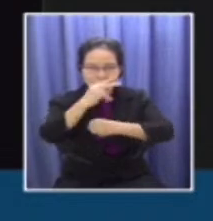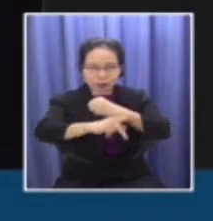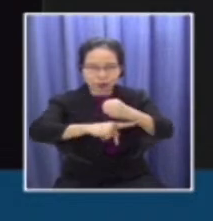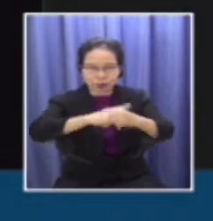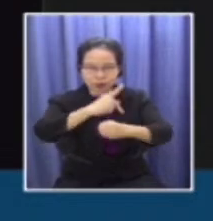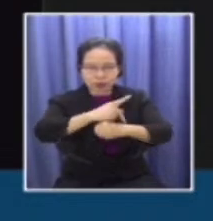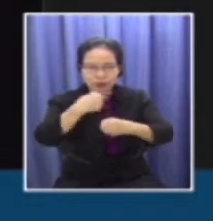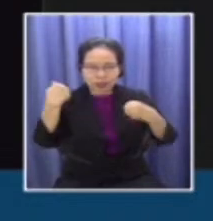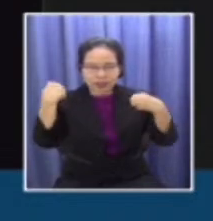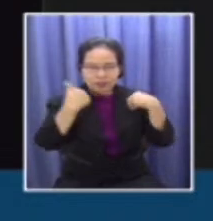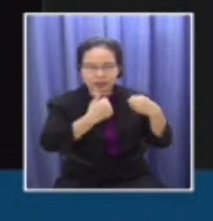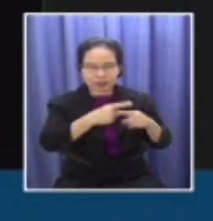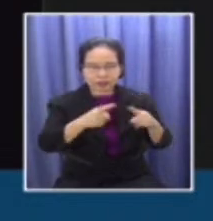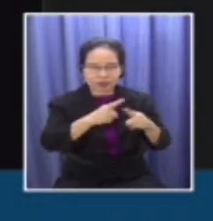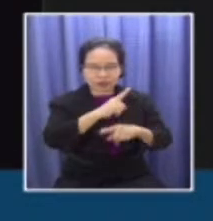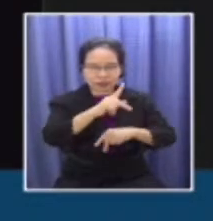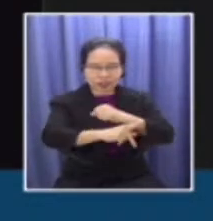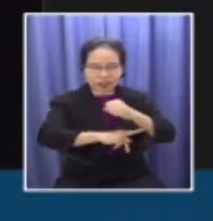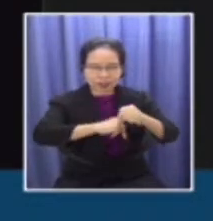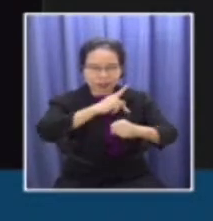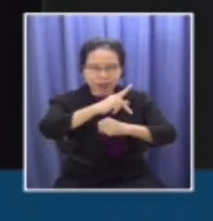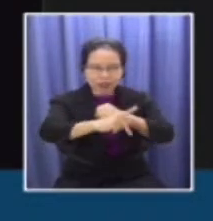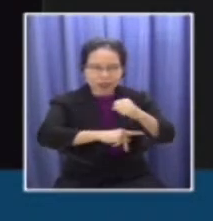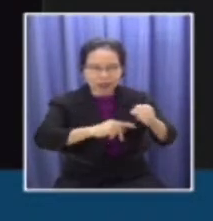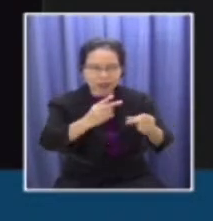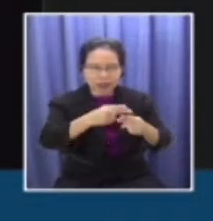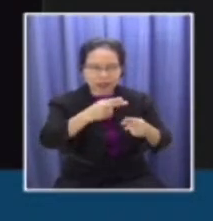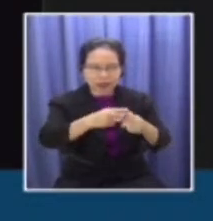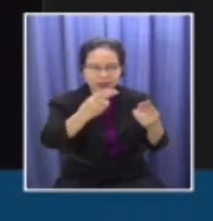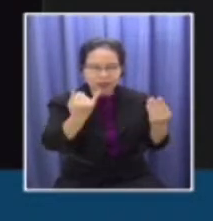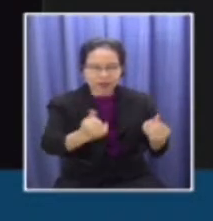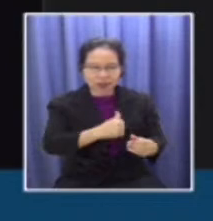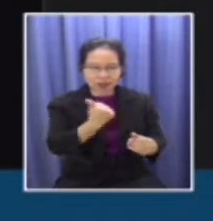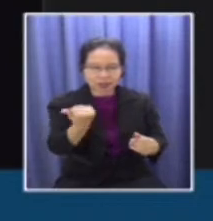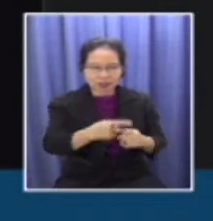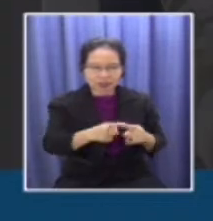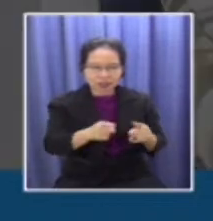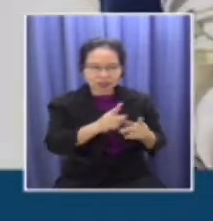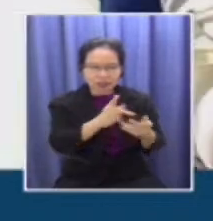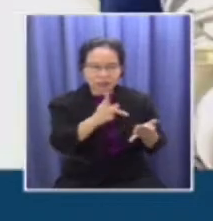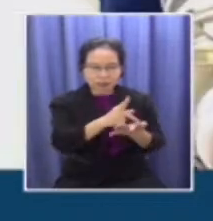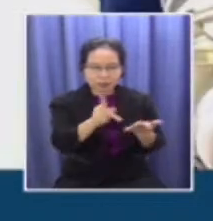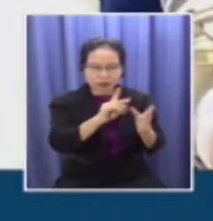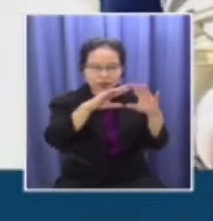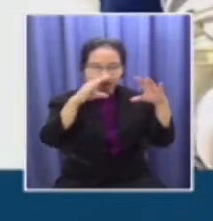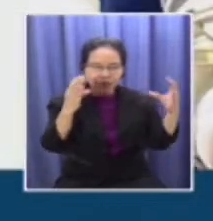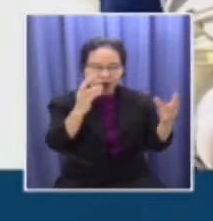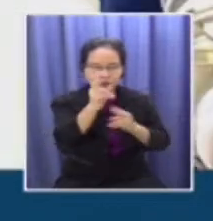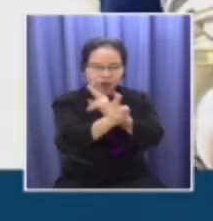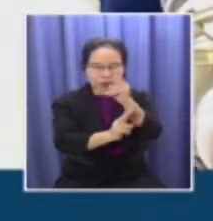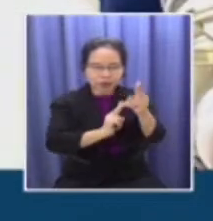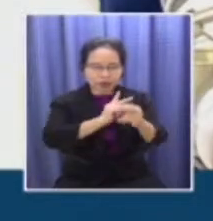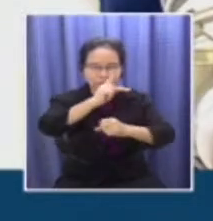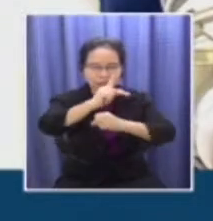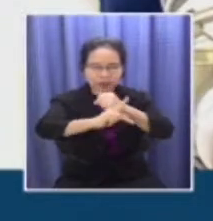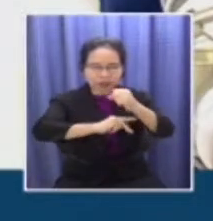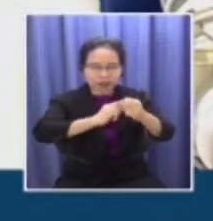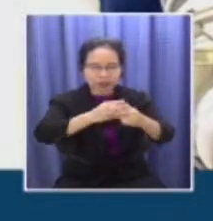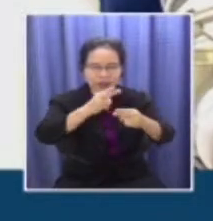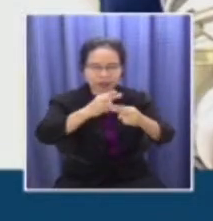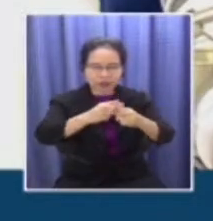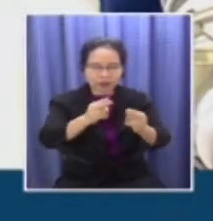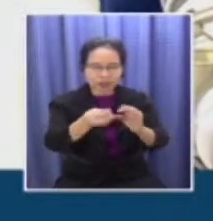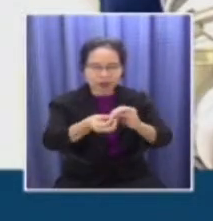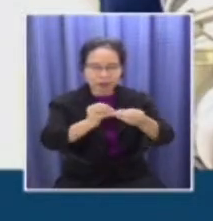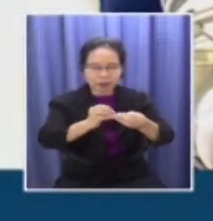Pluto, meron pang iba-ibang mga planets na ang pangalan ngayon sa iba-ibang parte ng universo mga planet na ang pangalan